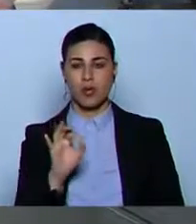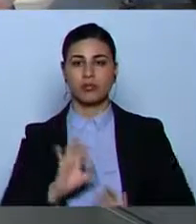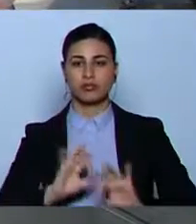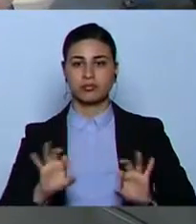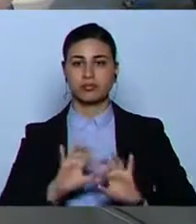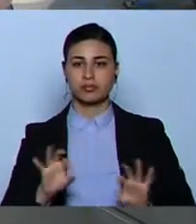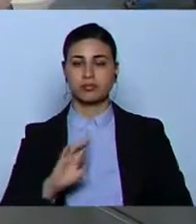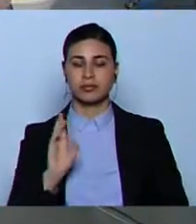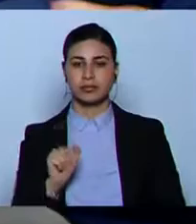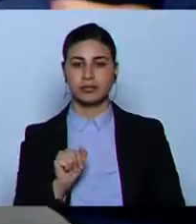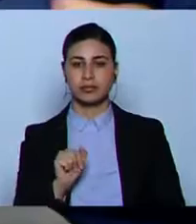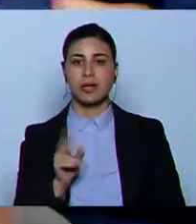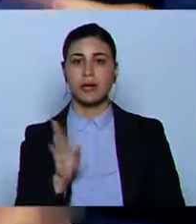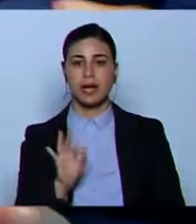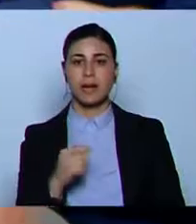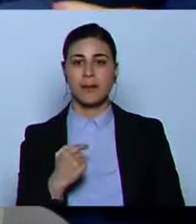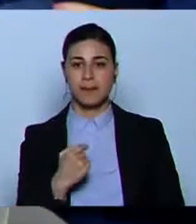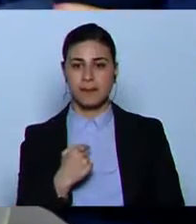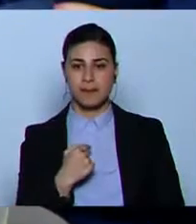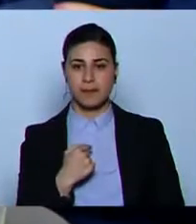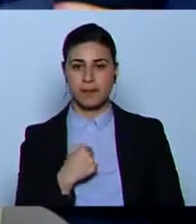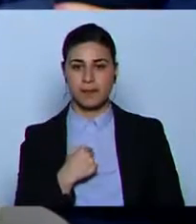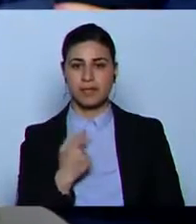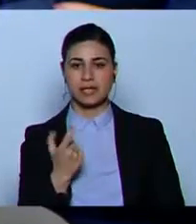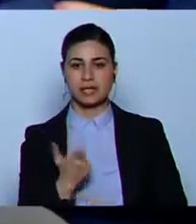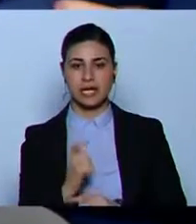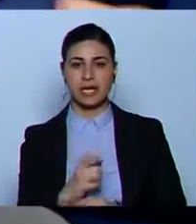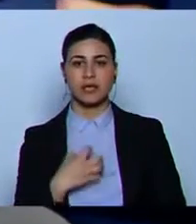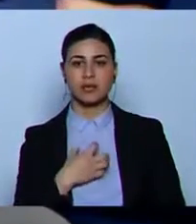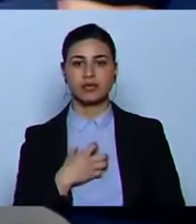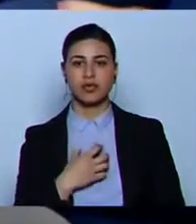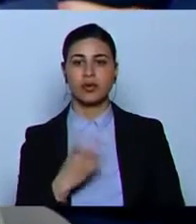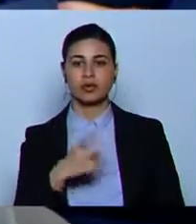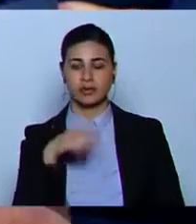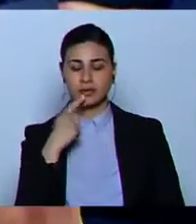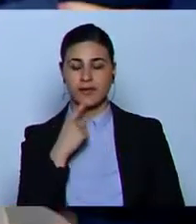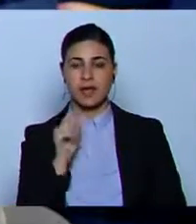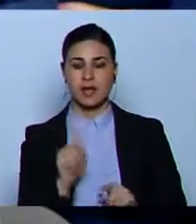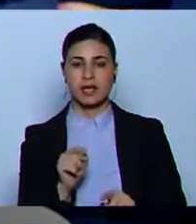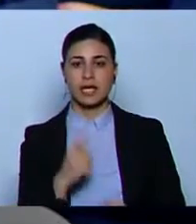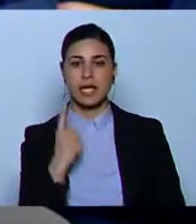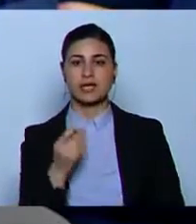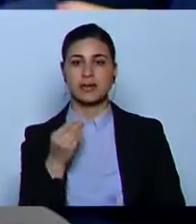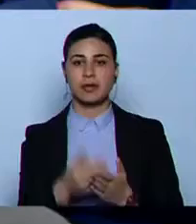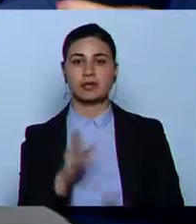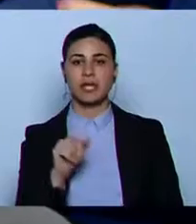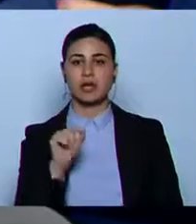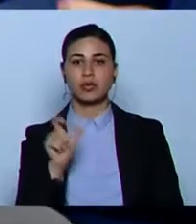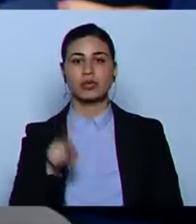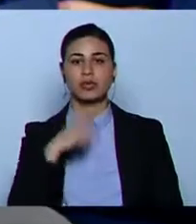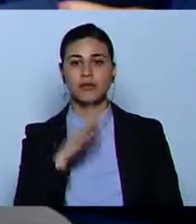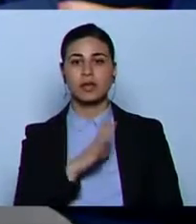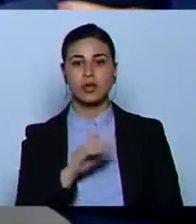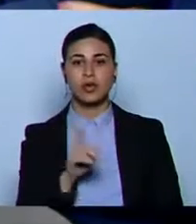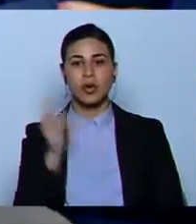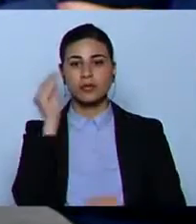წამოწევისთვის. თუმცა მე აი რა ვიცი, ძალიან მნიშვნელოვანი აქცენტები უნდა გაკეთდეს აქ. ერთი ბატონო დათო, თქვენ საუბრობთ, რომ